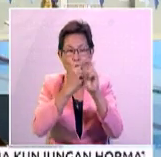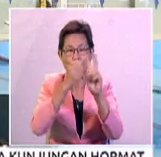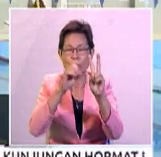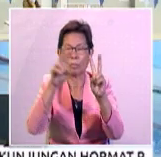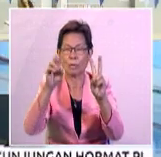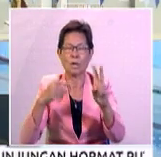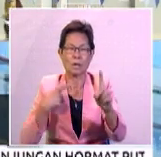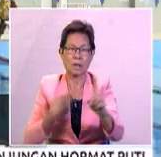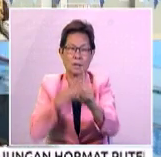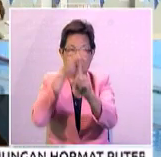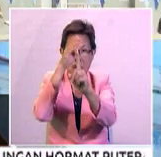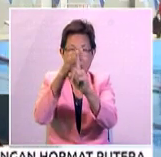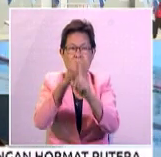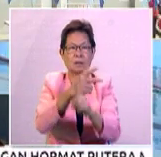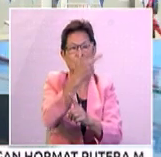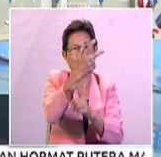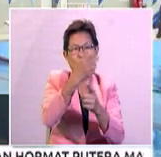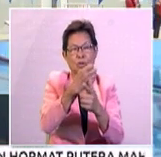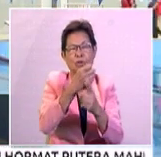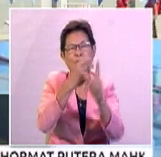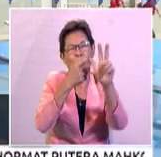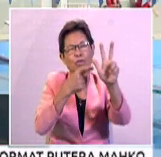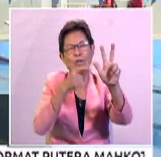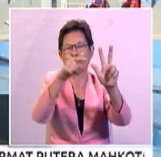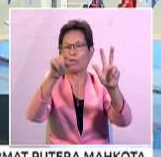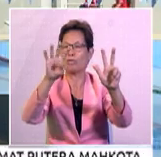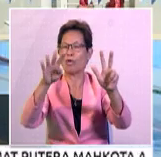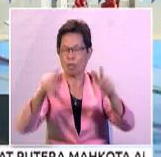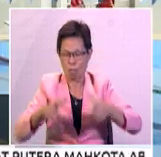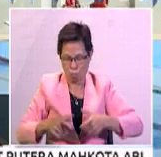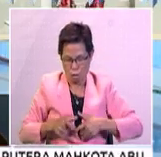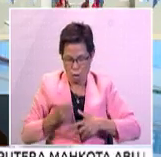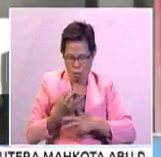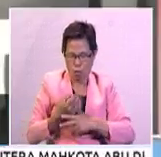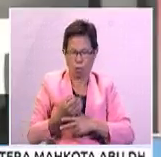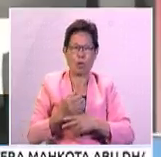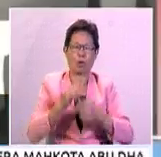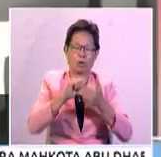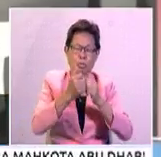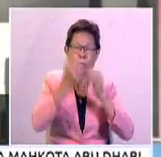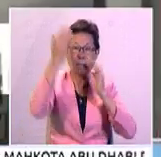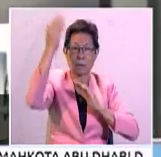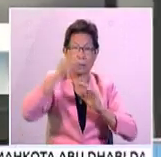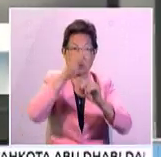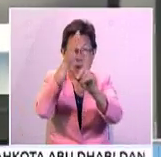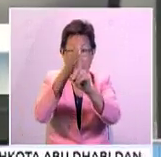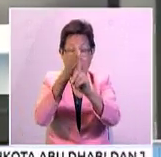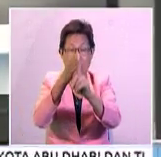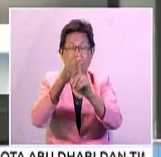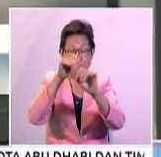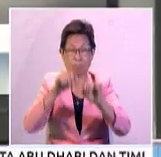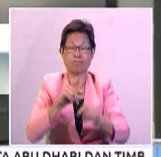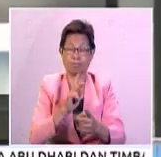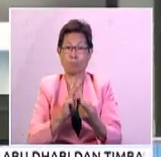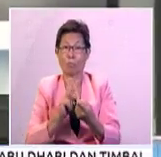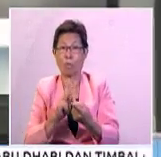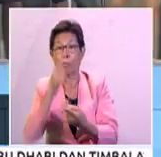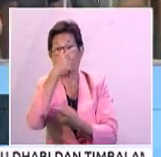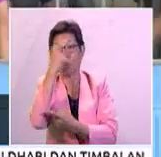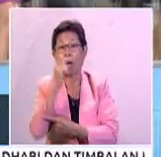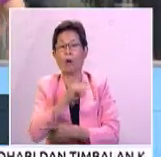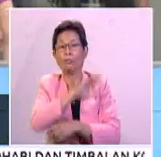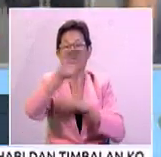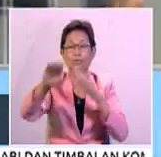about 3 to 4 gold medal in the upcoming Sukma 2020. Sasaran ini dilihat realistik berdasarkan